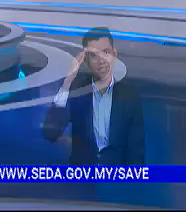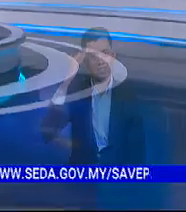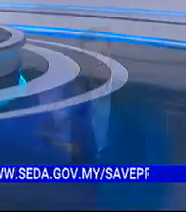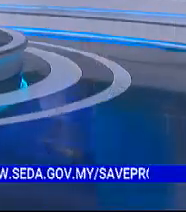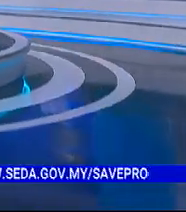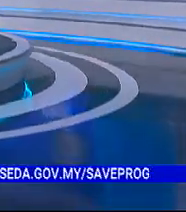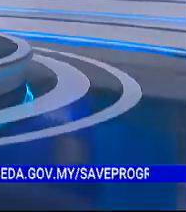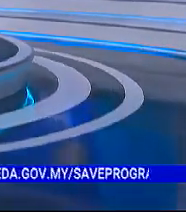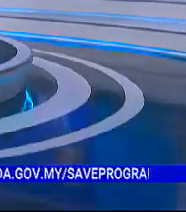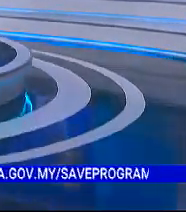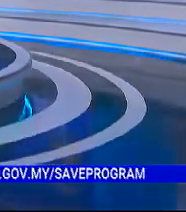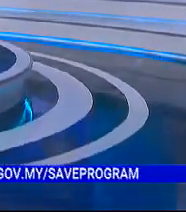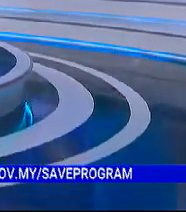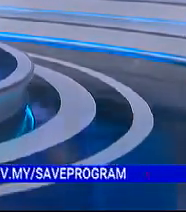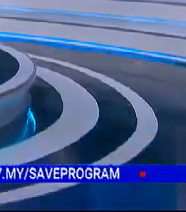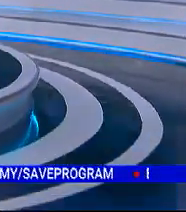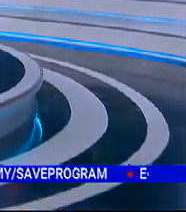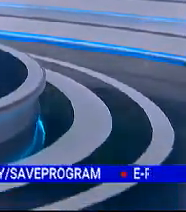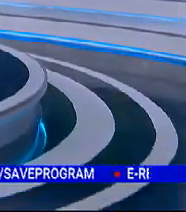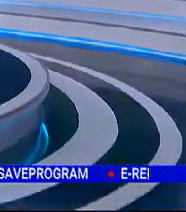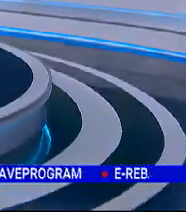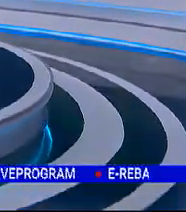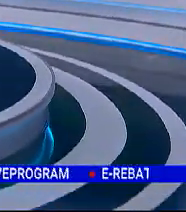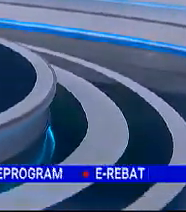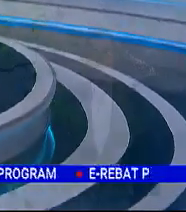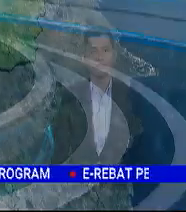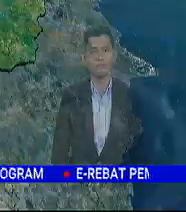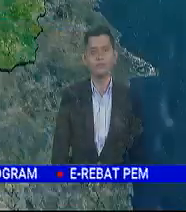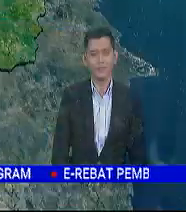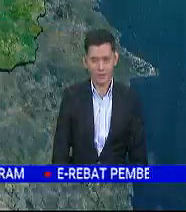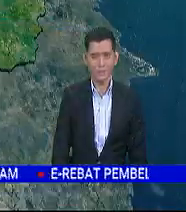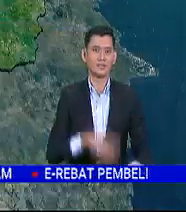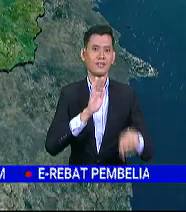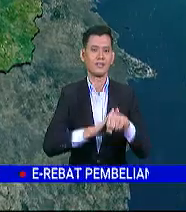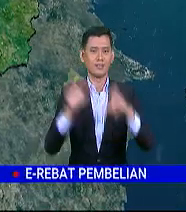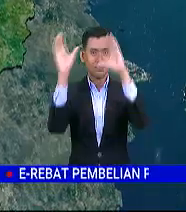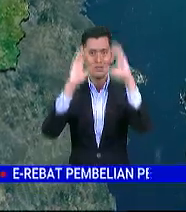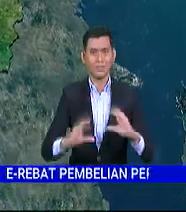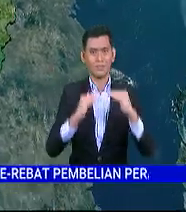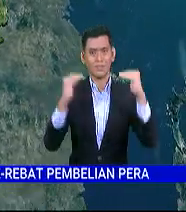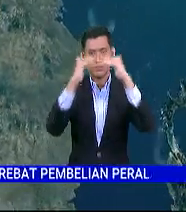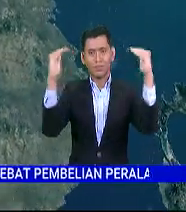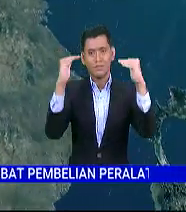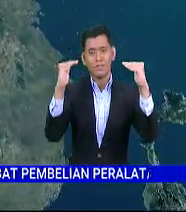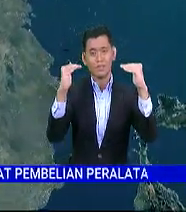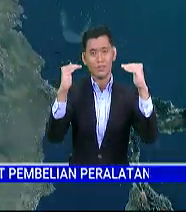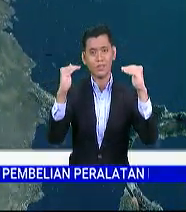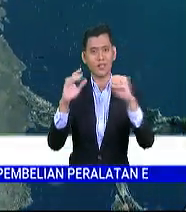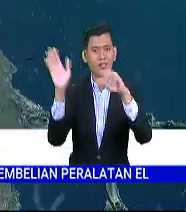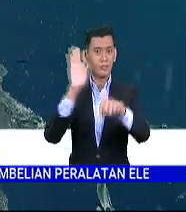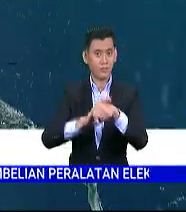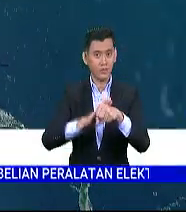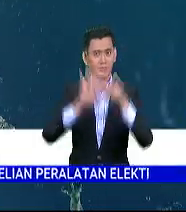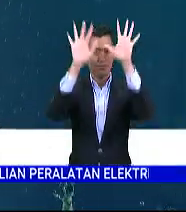Assalamualaikum dan salam sejahtera. Met Malaysia telah mengemaskini amaran cuaca terperingkat dengan menamatkan amaran cuaca